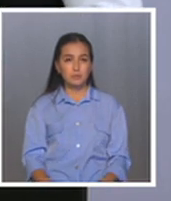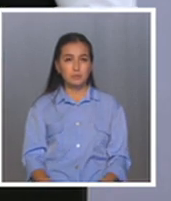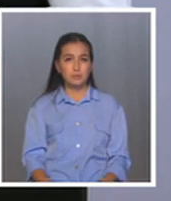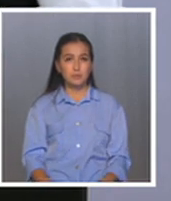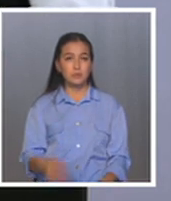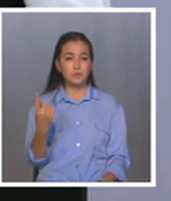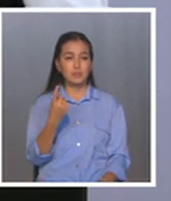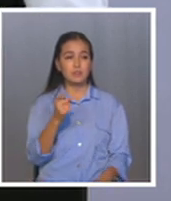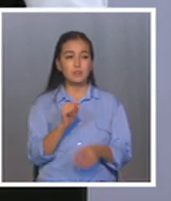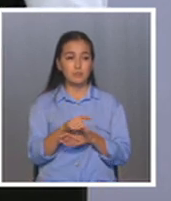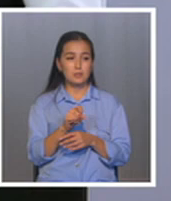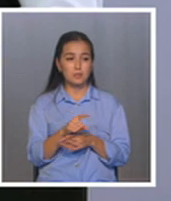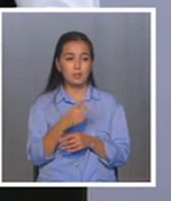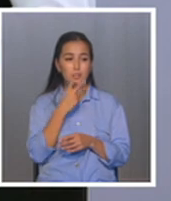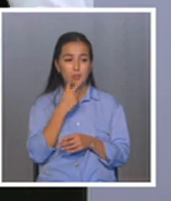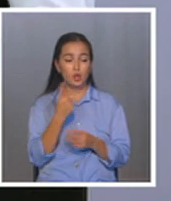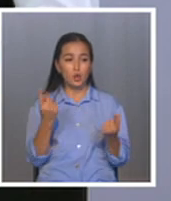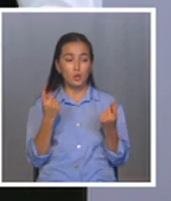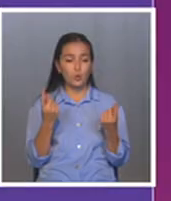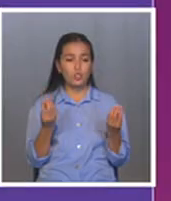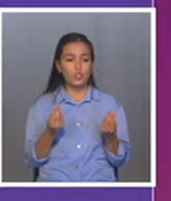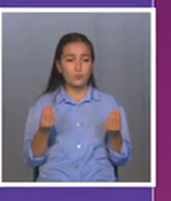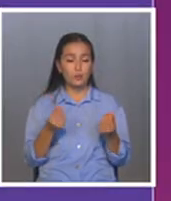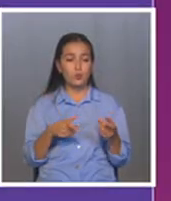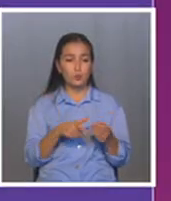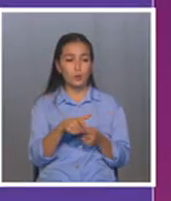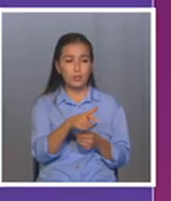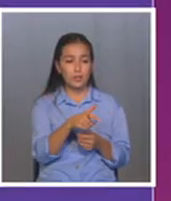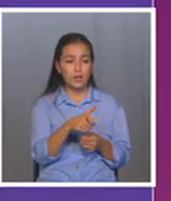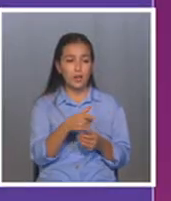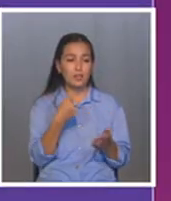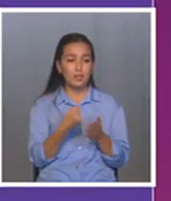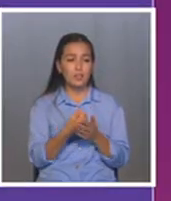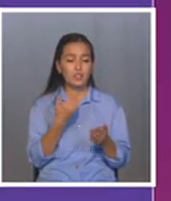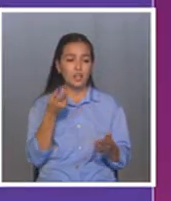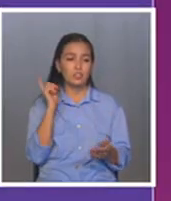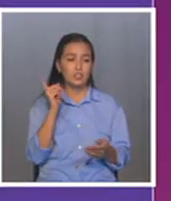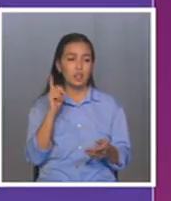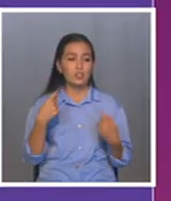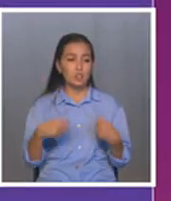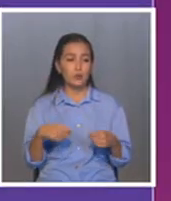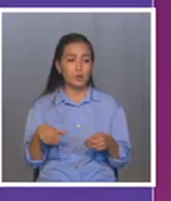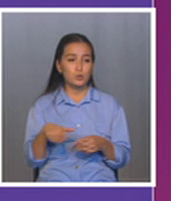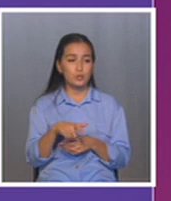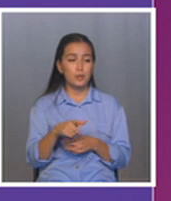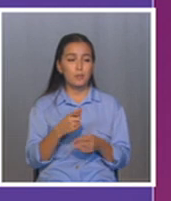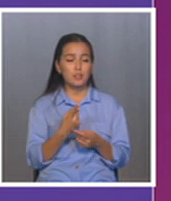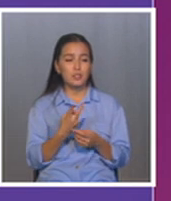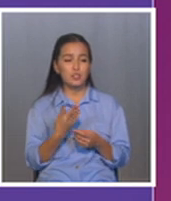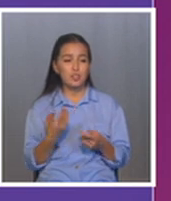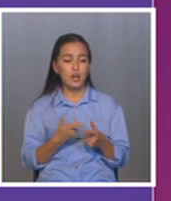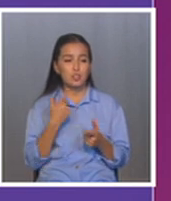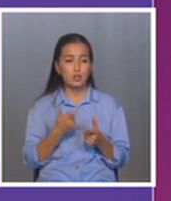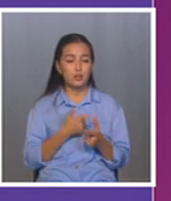Бірінші тапсырмада Ұлы Жібек жолына дейінгі ежелгі сауда жолдарының бірнеше